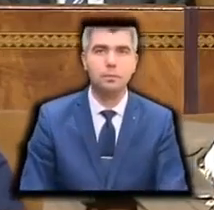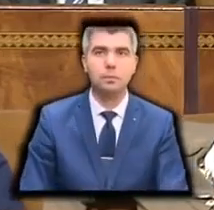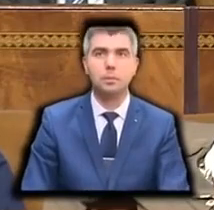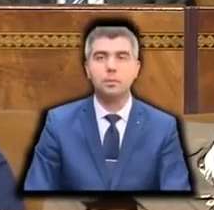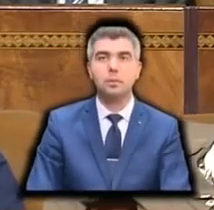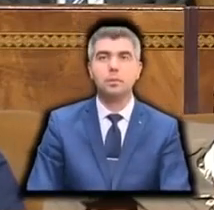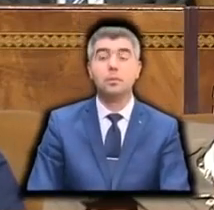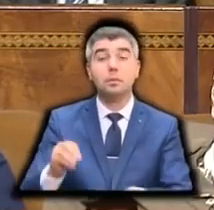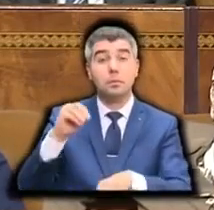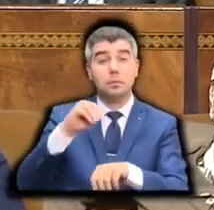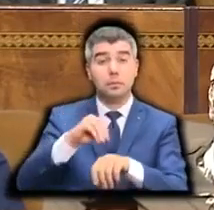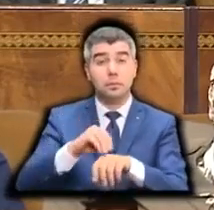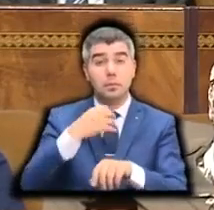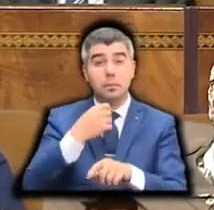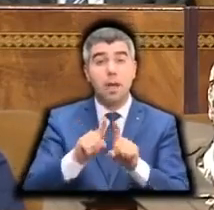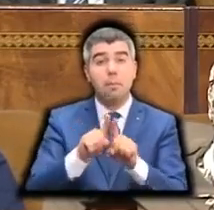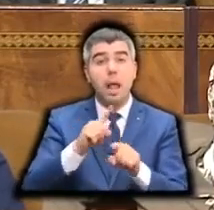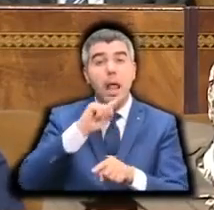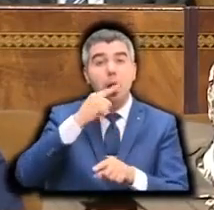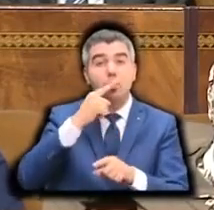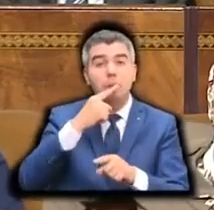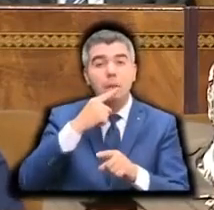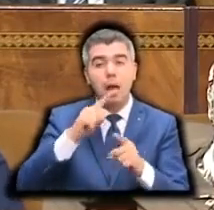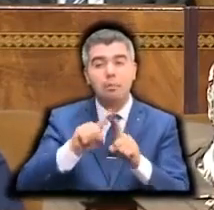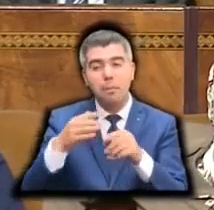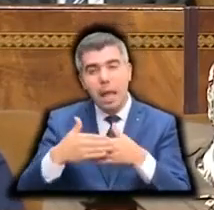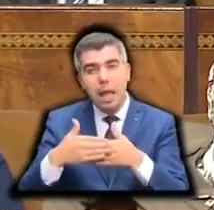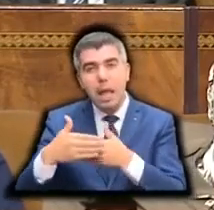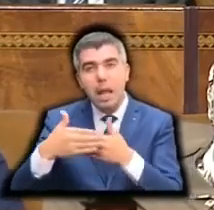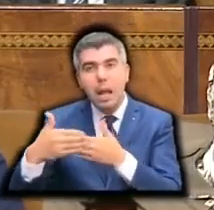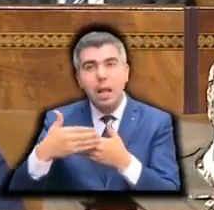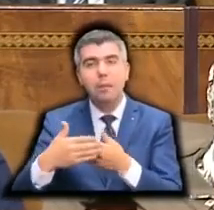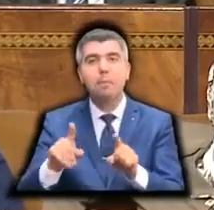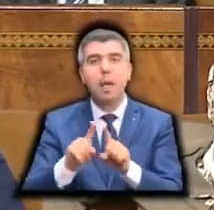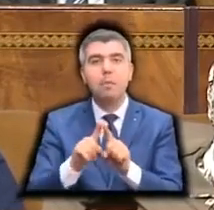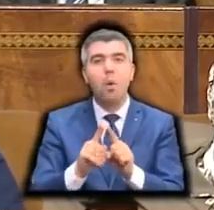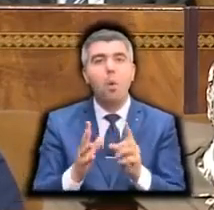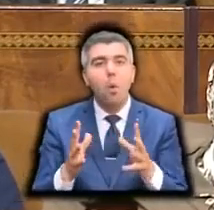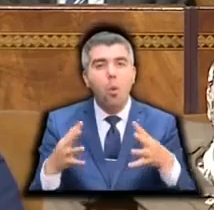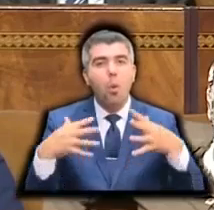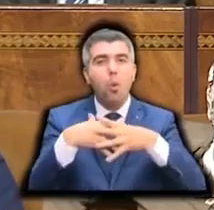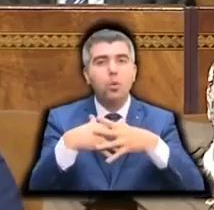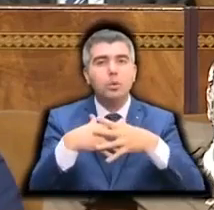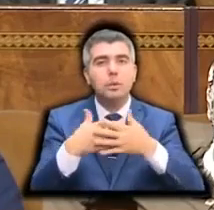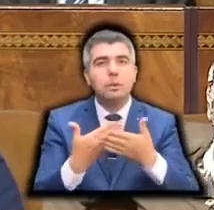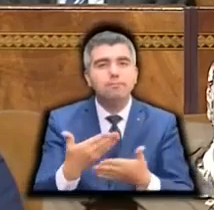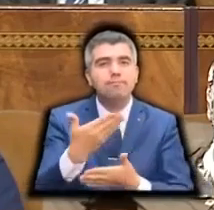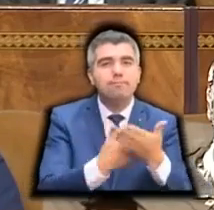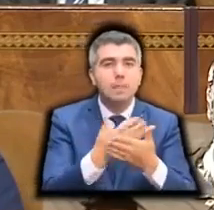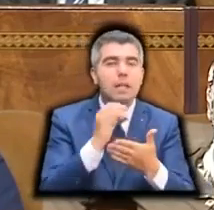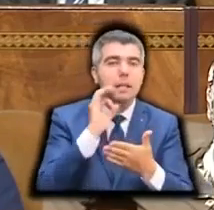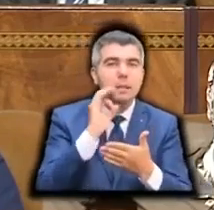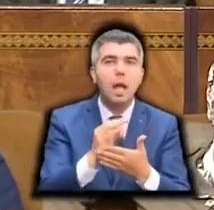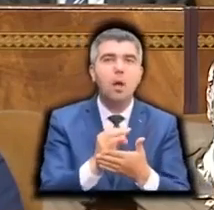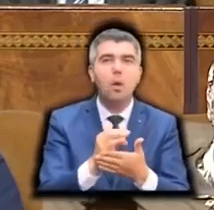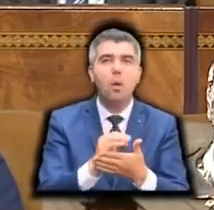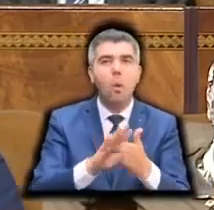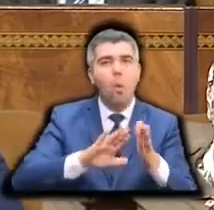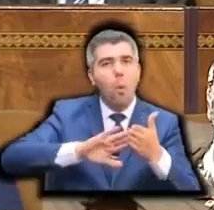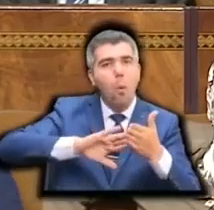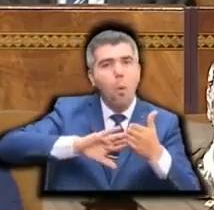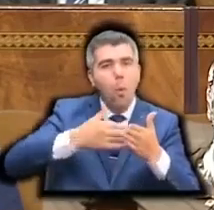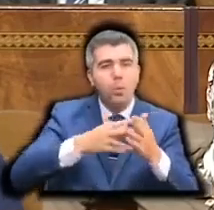لاسينيسمون ديال زاكورا ولونيب دارت لو جروب مون دانجينيور سوبيت صافيل، كلفاتو باش دير المسح للمنطقة